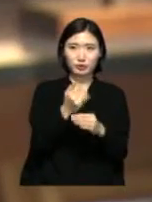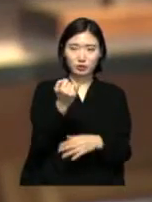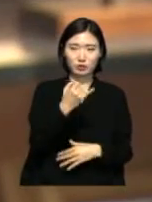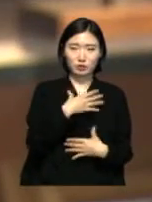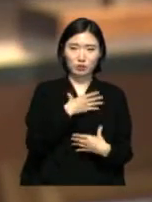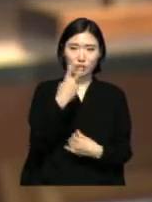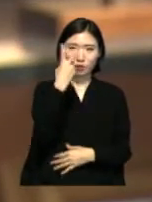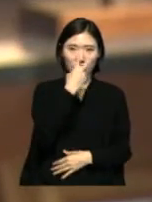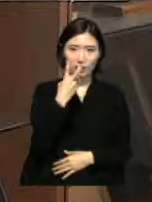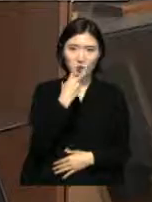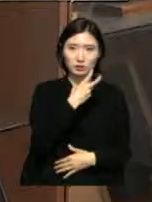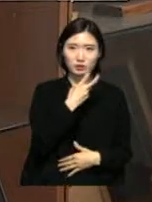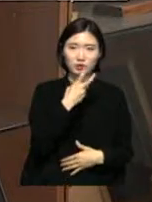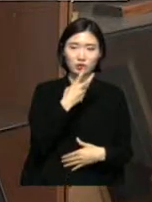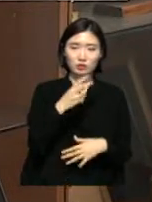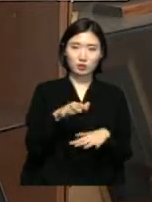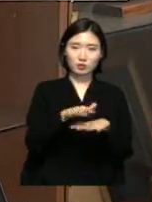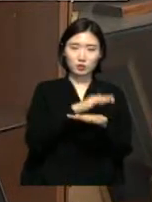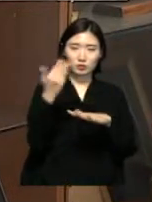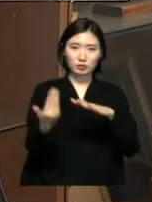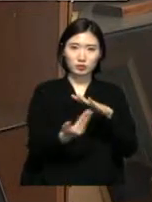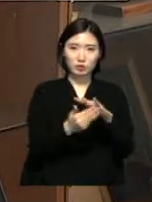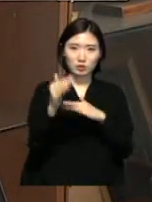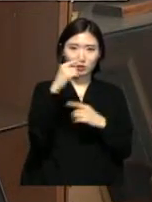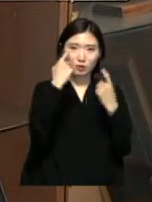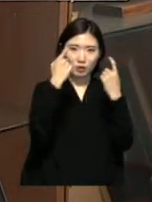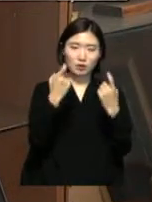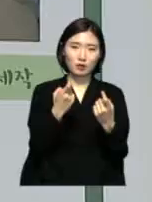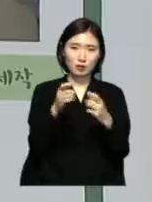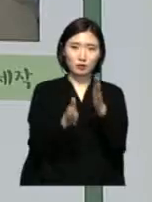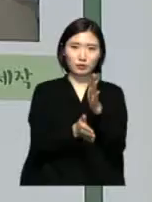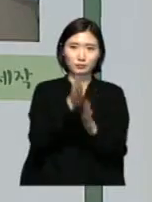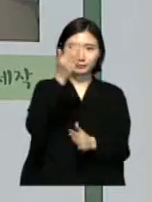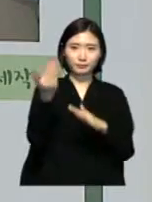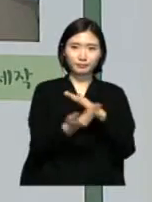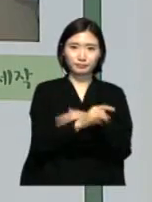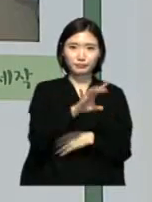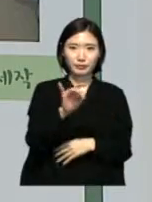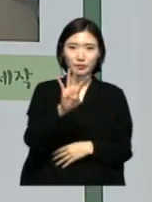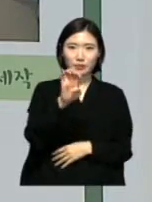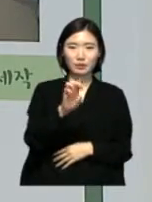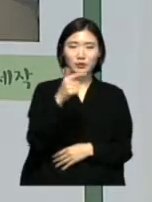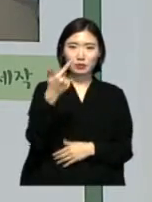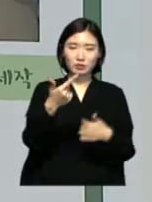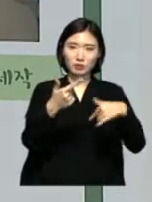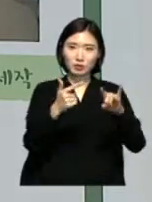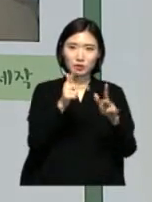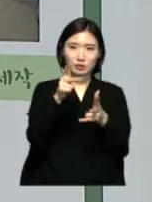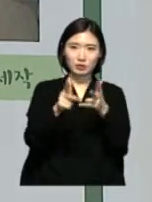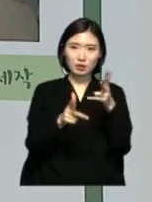보호 안전망 구축과 여성 친화적인 관광 도시 조성 등 각 분야 46개